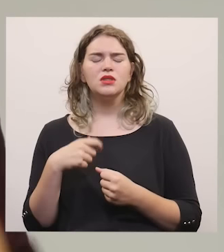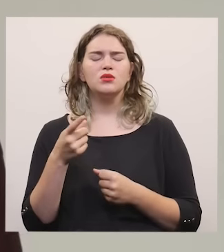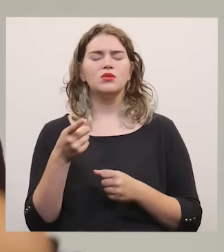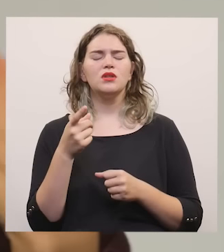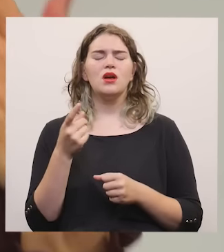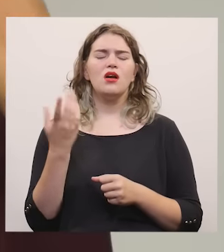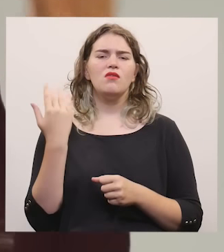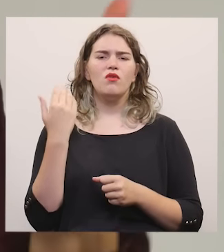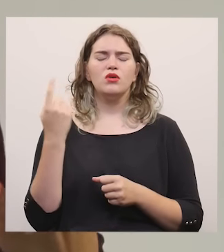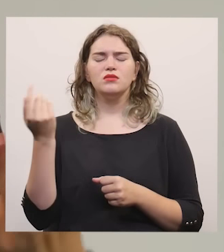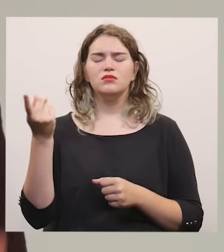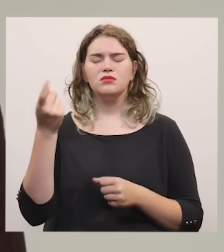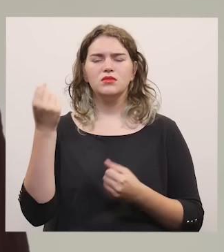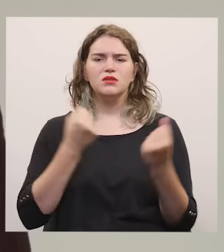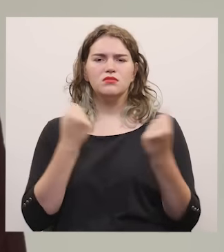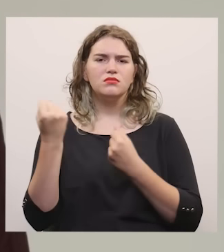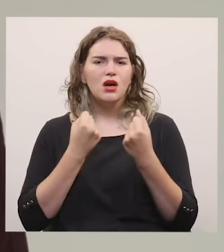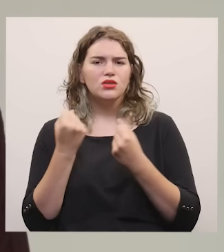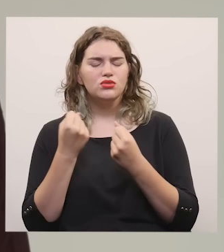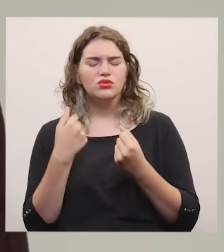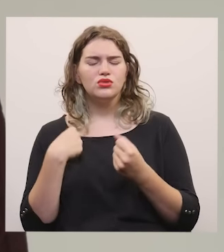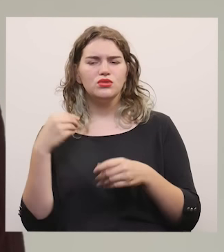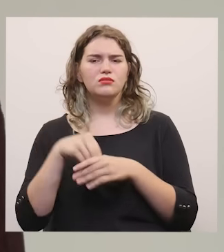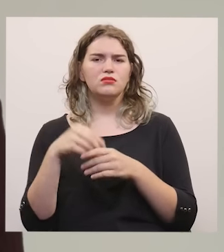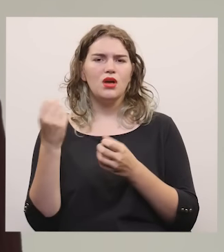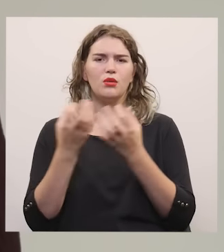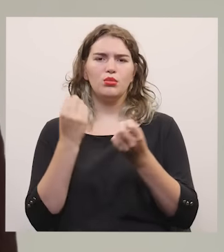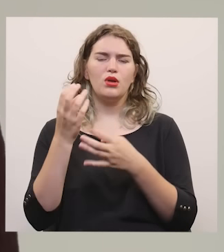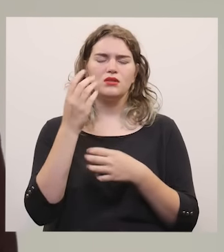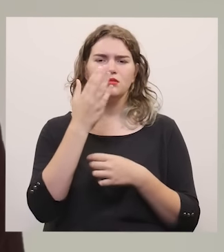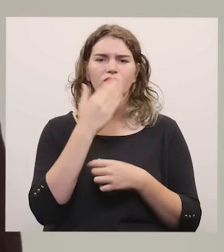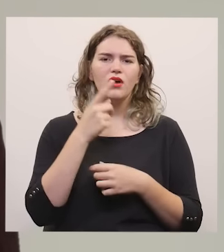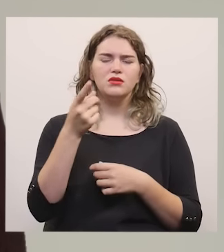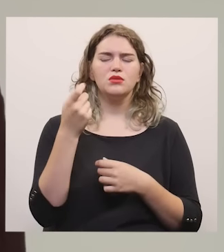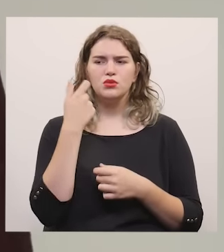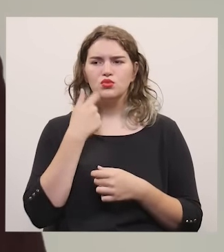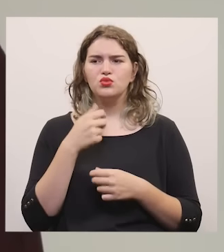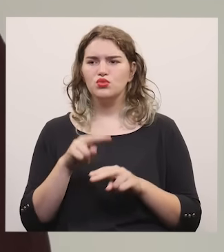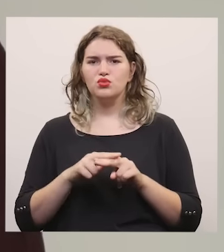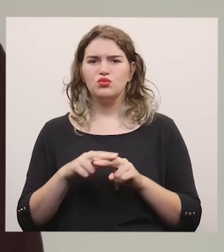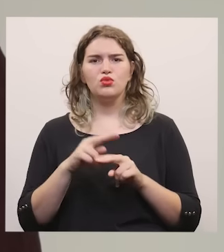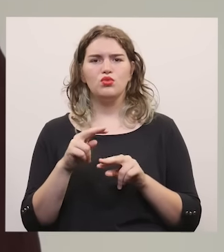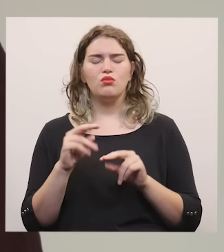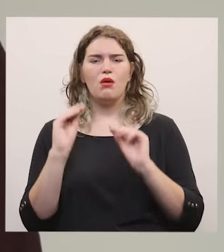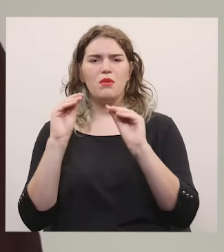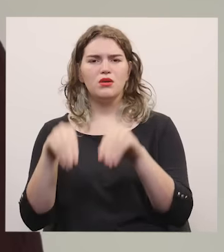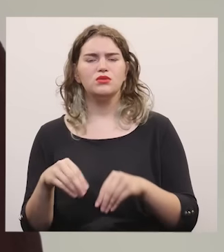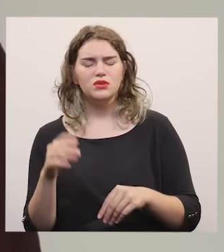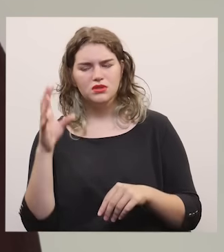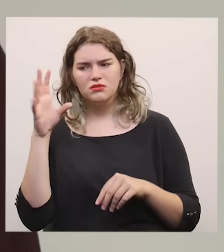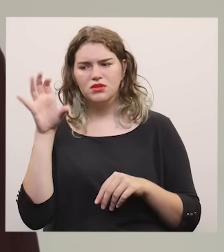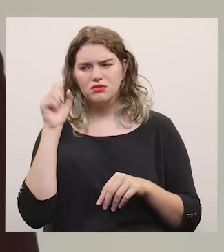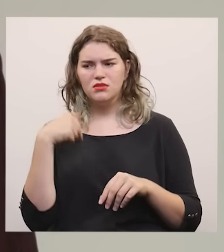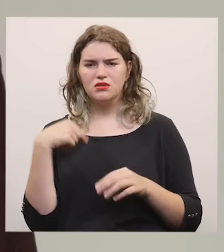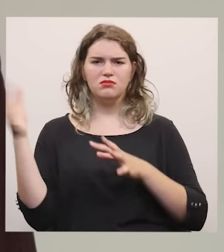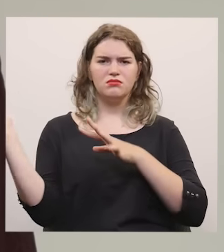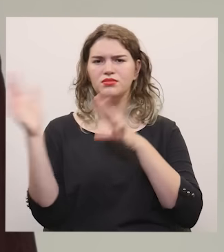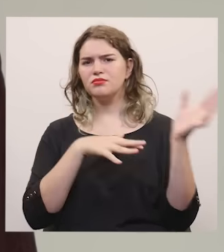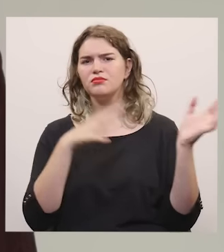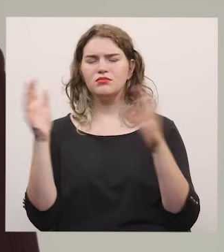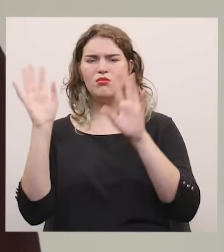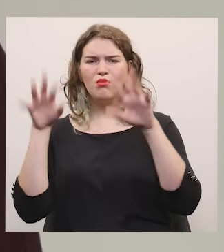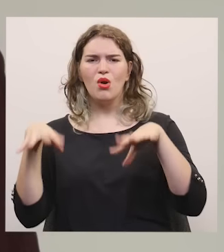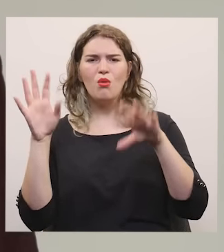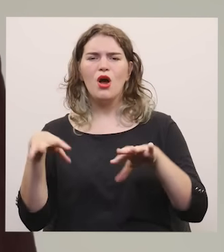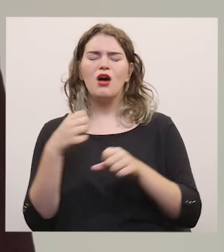eram în spatele lui, ambulanța era în fața mea, eu în spate și am plâns, nu știu cum am ajuns, dar țin minte că era furtună când